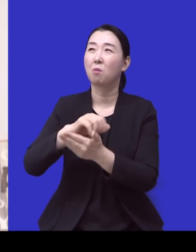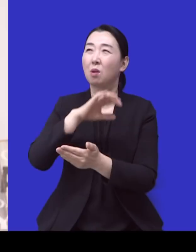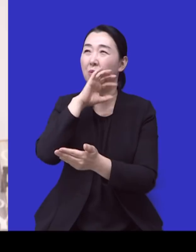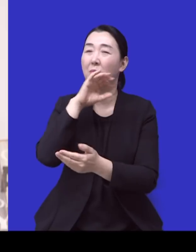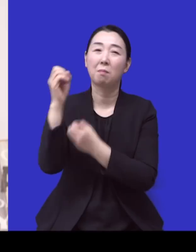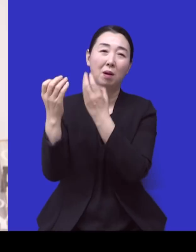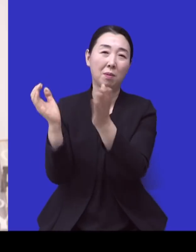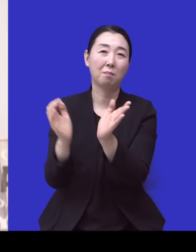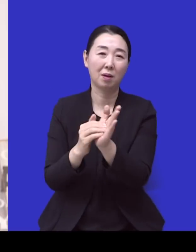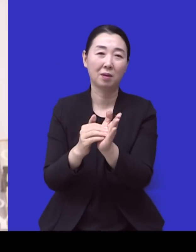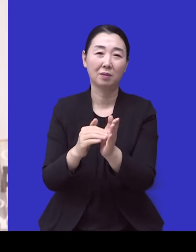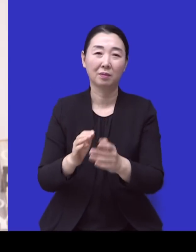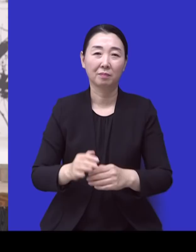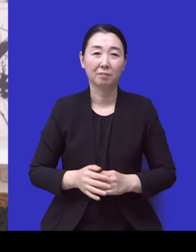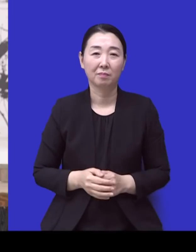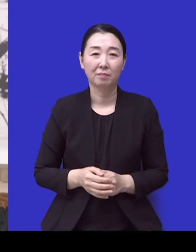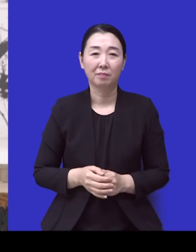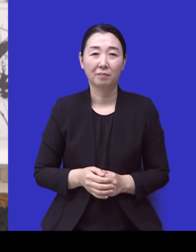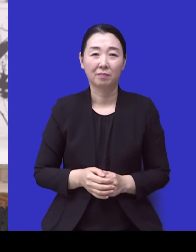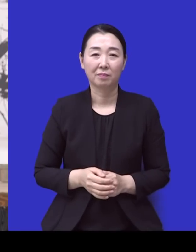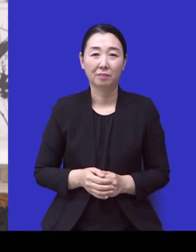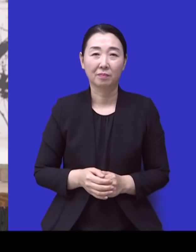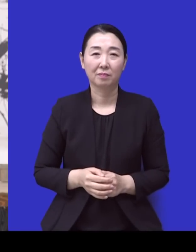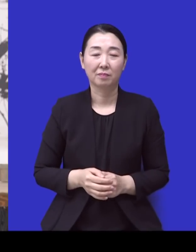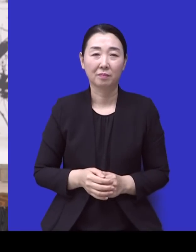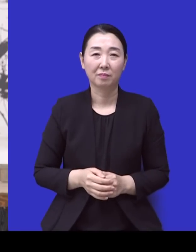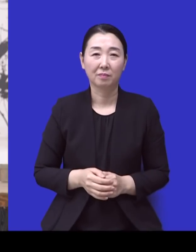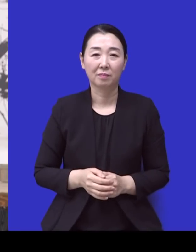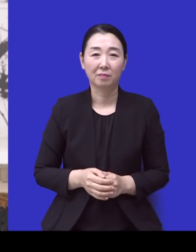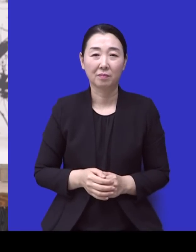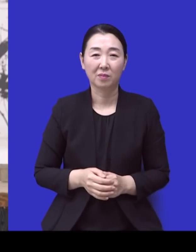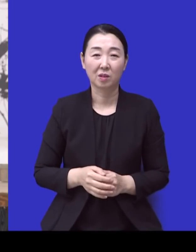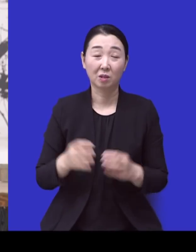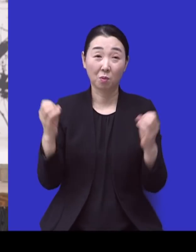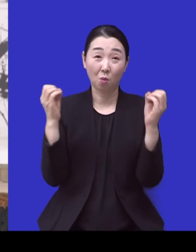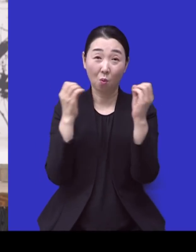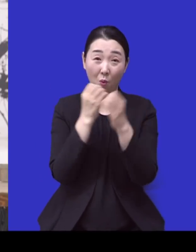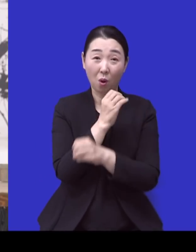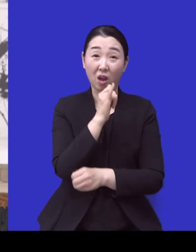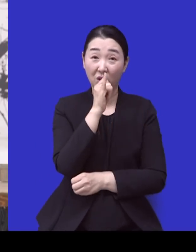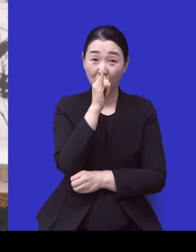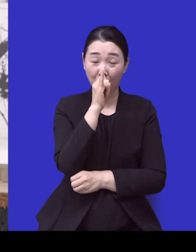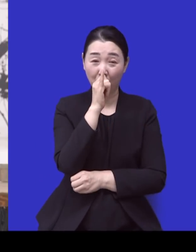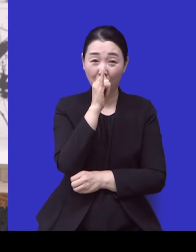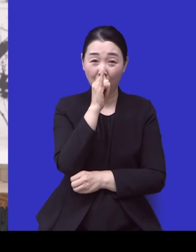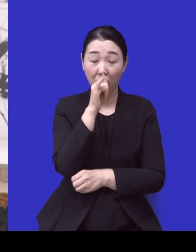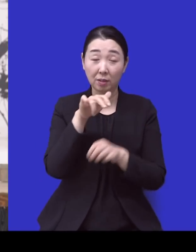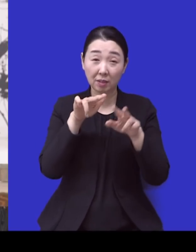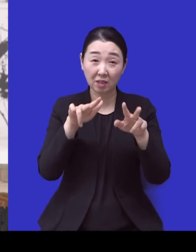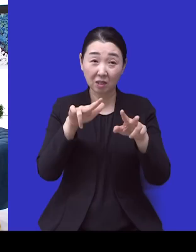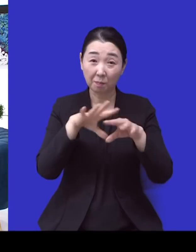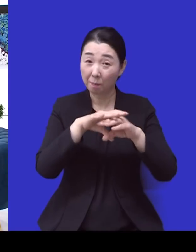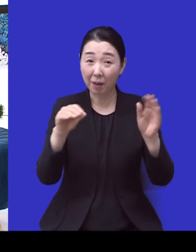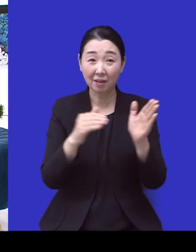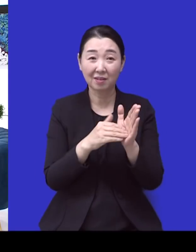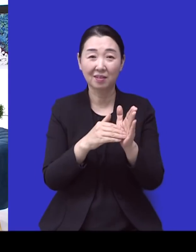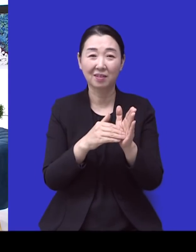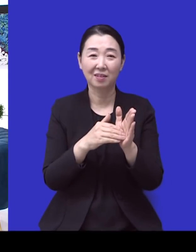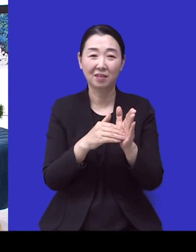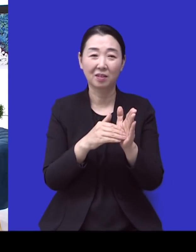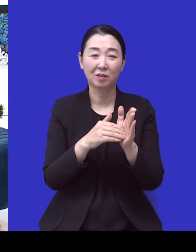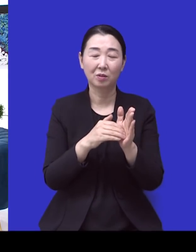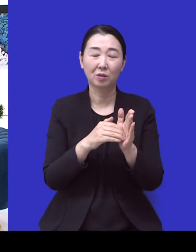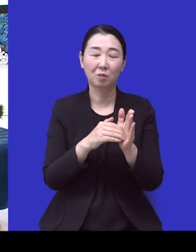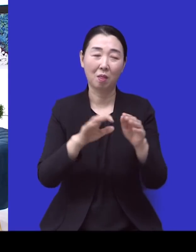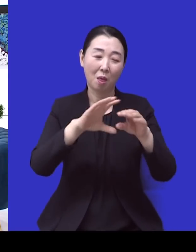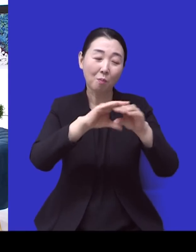하고 그랬던 시절이 있었던 것 같아요. 그러면 그렇게 오해하던 시절이 있었으면 지금 풀렸을 거 아니에요? 네네. 무슨